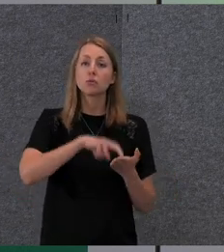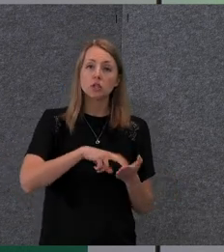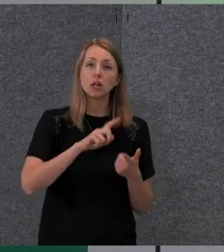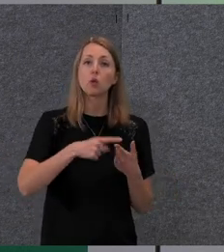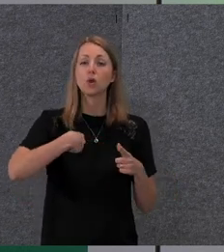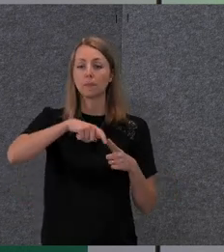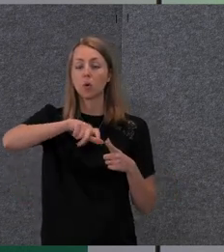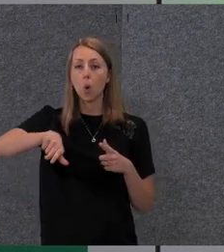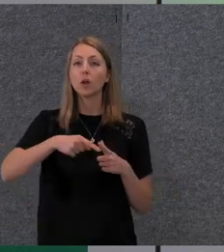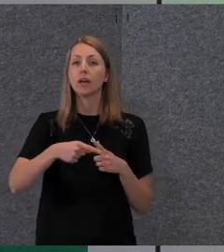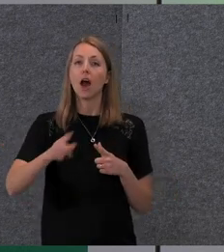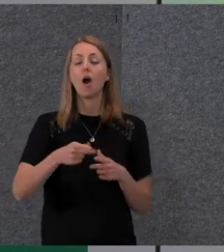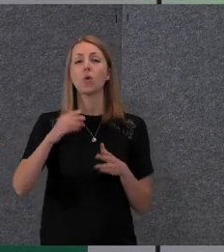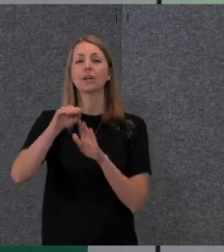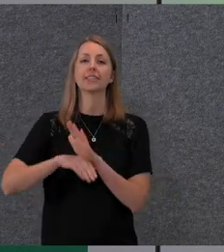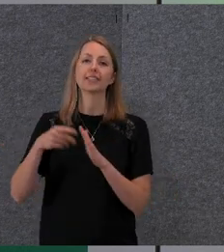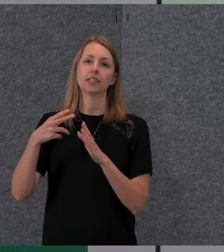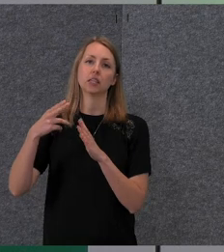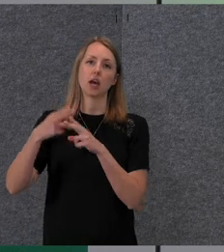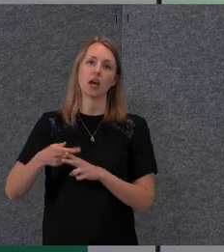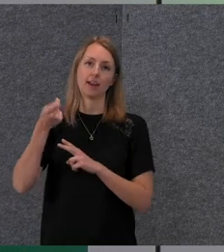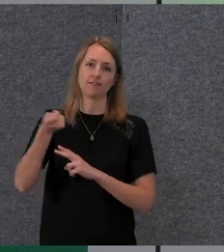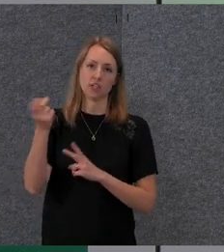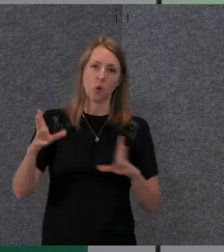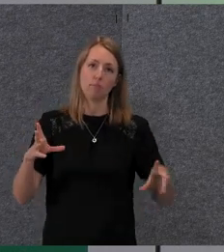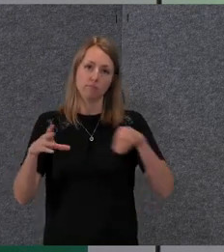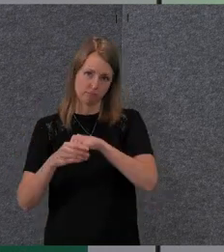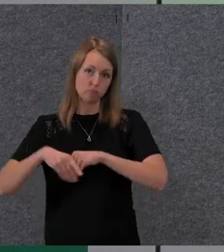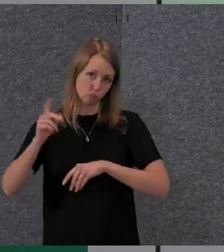und Abgeordnete in die gesetzliche Rentenversicherung einbeziehen.